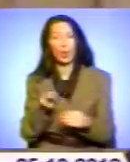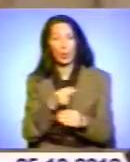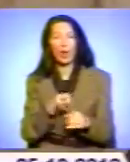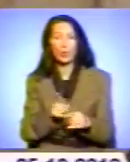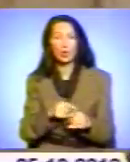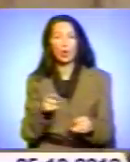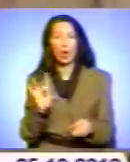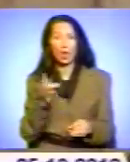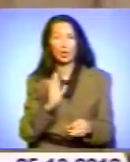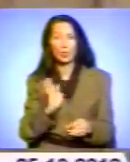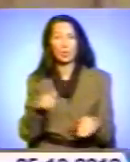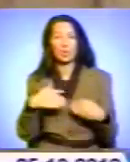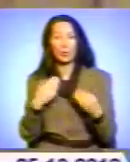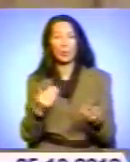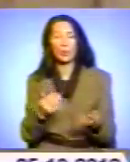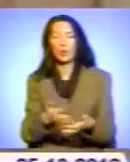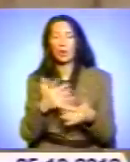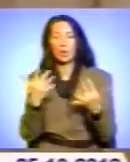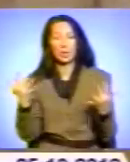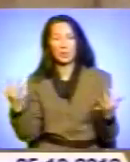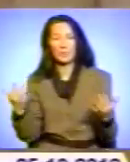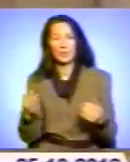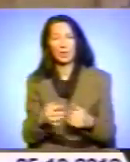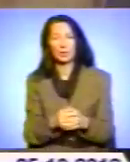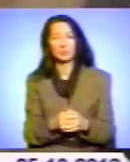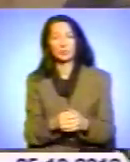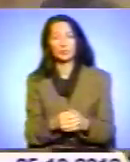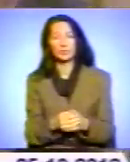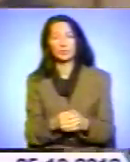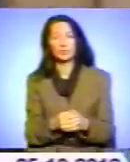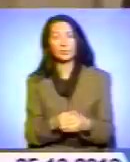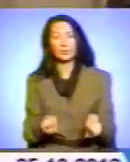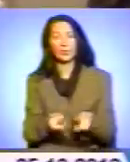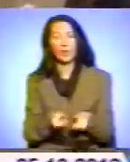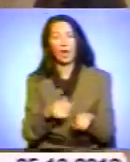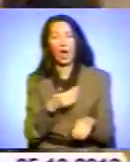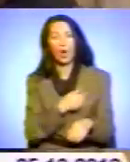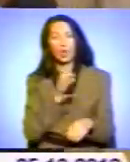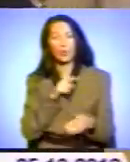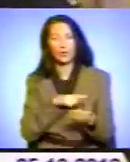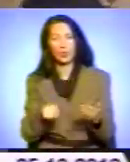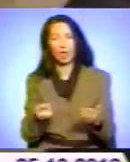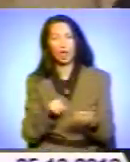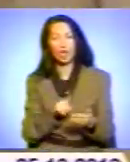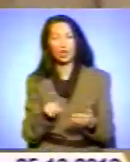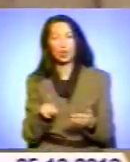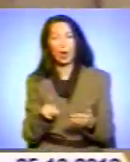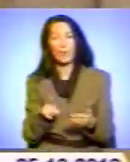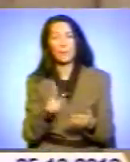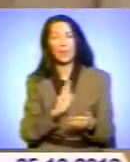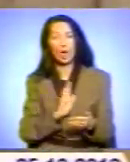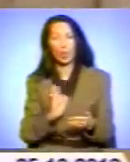разу і буде запропоновано широкий асортимент. Так само хотів би відмітити, що